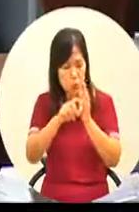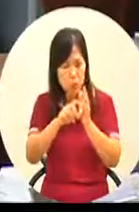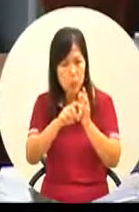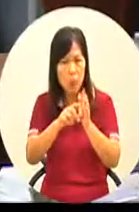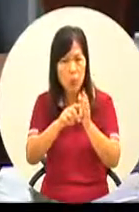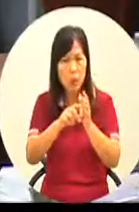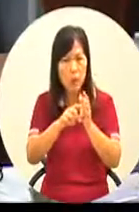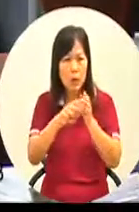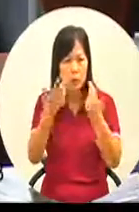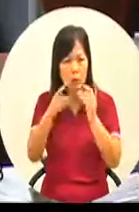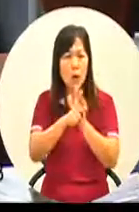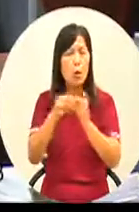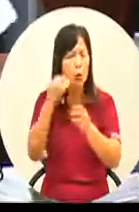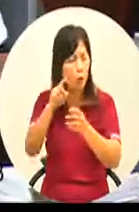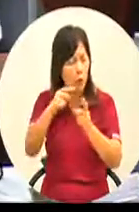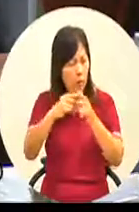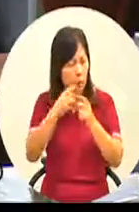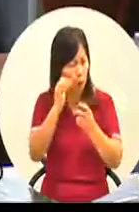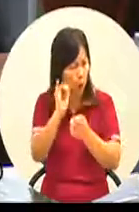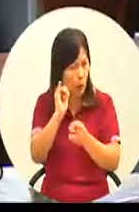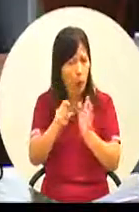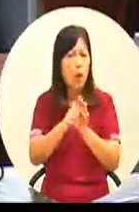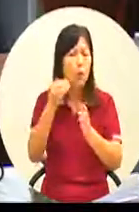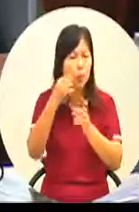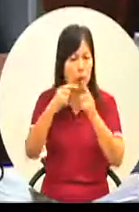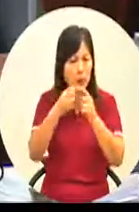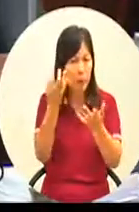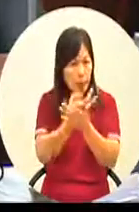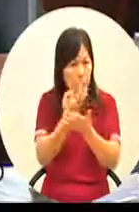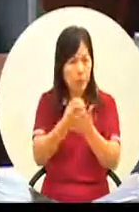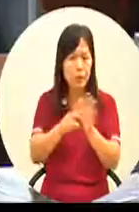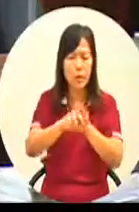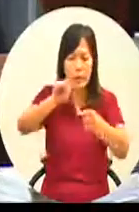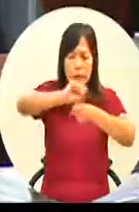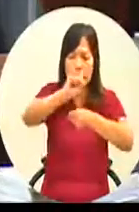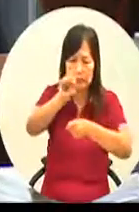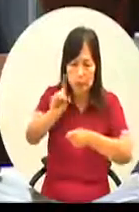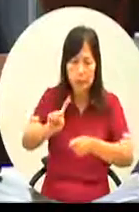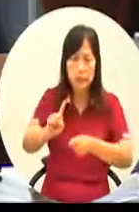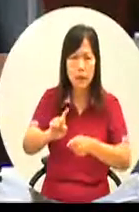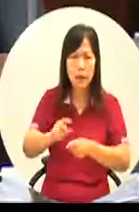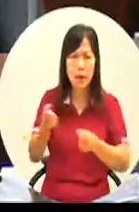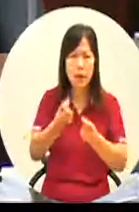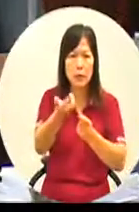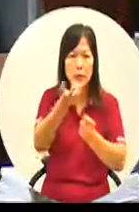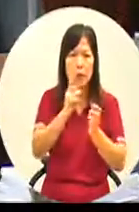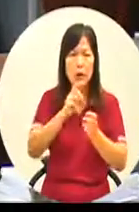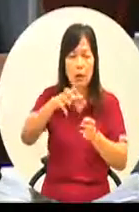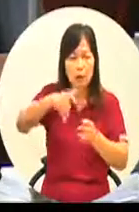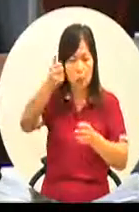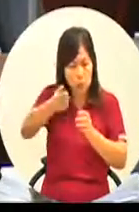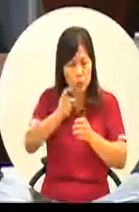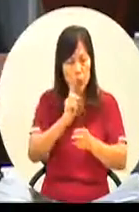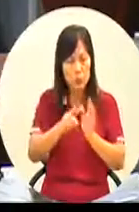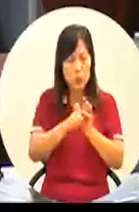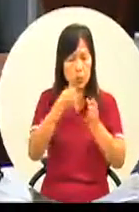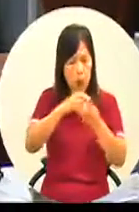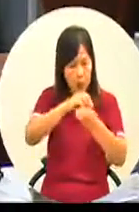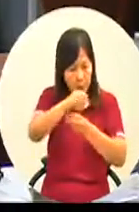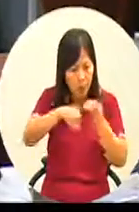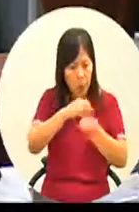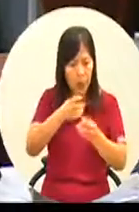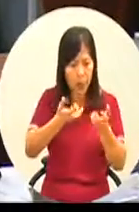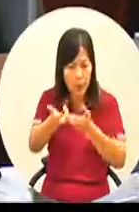长上了解啊。啊，若真正讲编列无够，是要安怎增加？或者是吼，都像摊拄啊处长咧讲的，有法多调整，咱就甲调